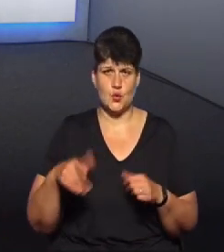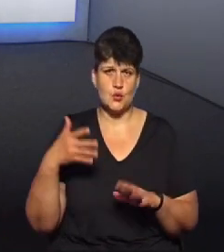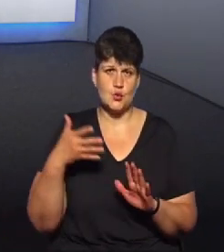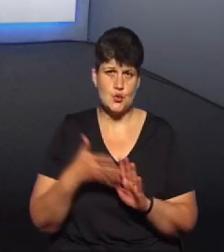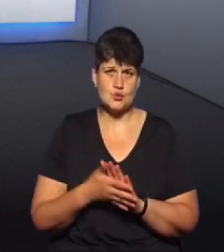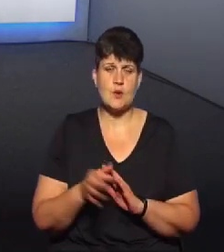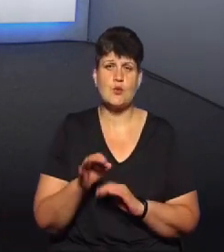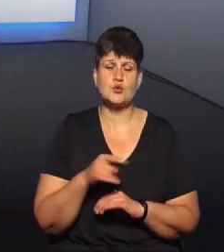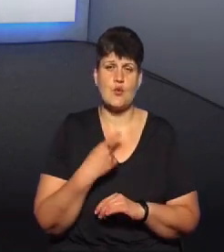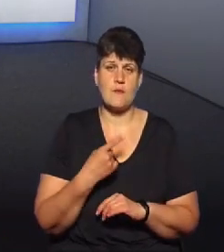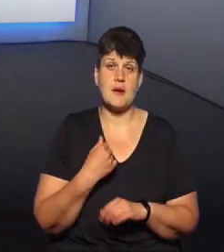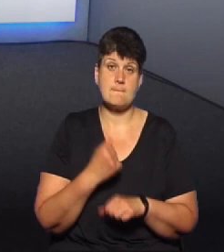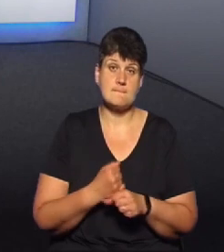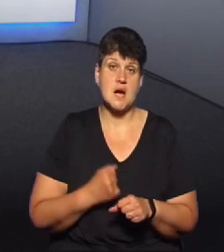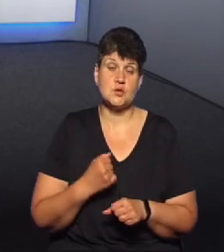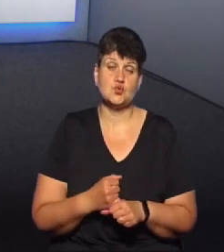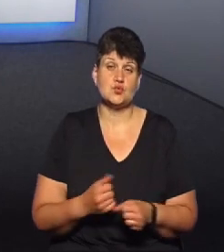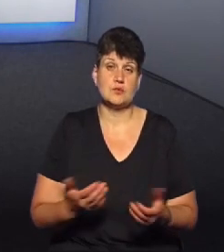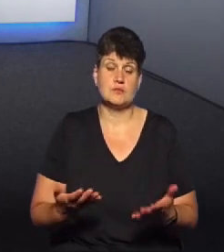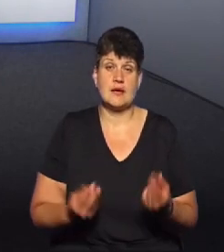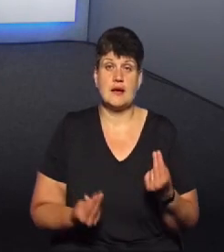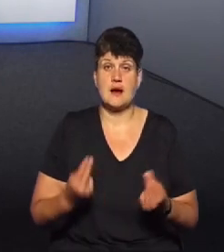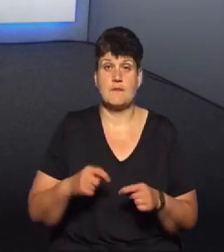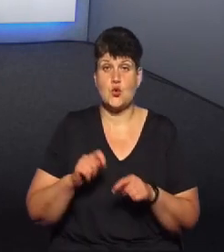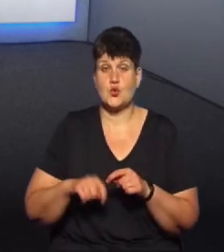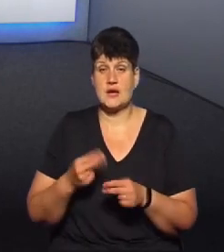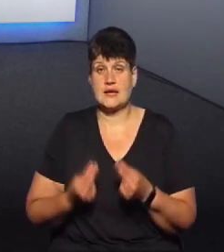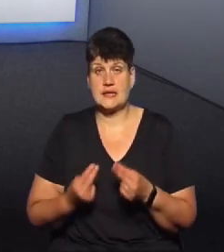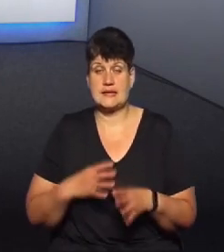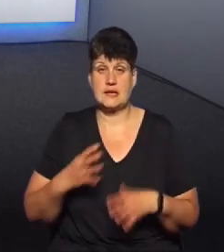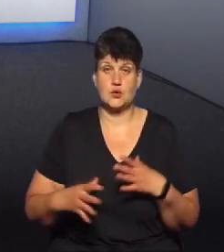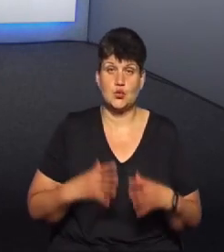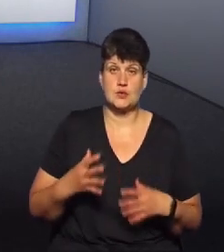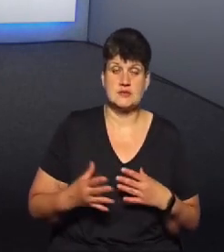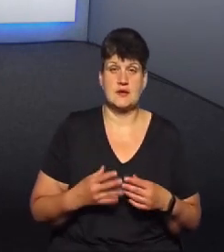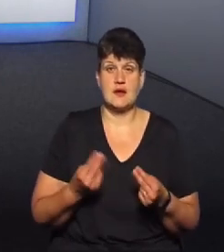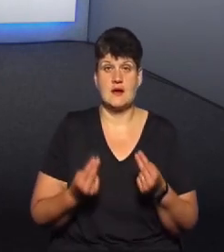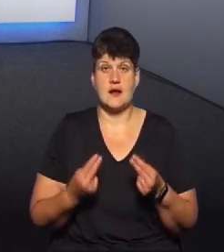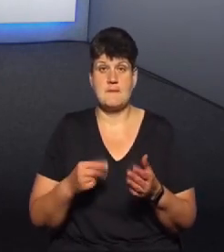Ми працюємо, граємо контрольні ігри, тренуємося, граємо календарні ігри і